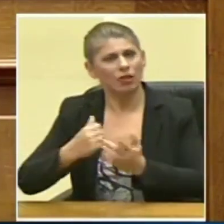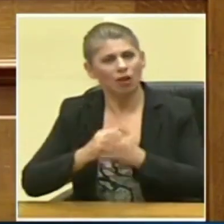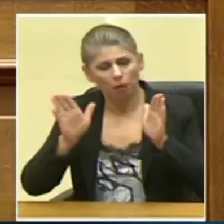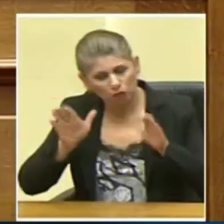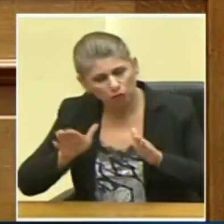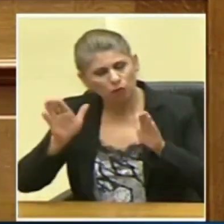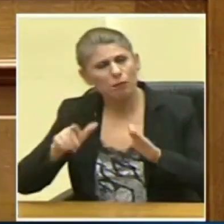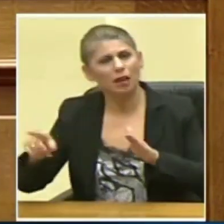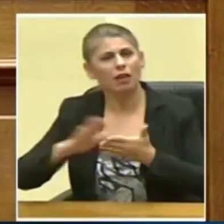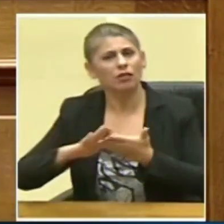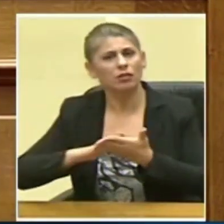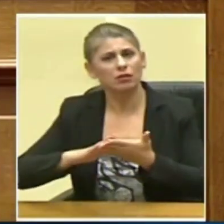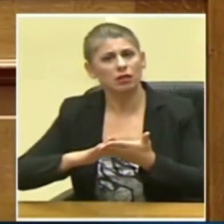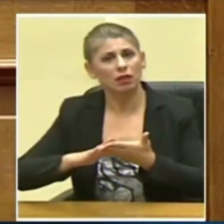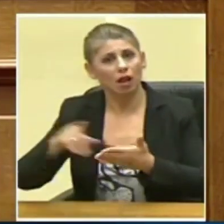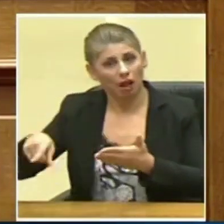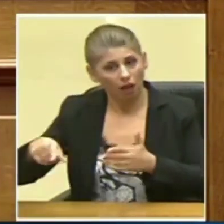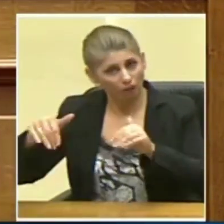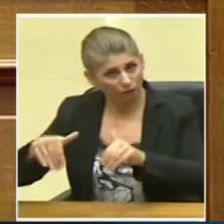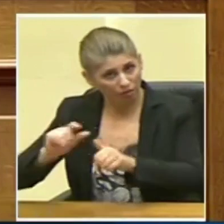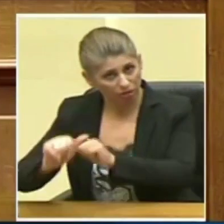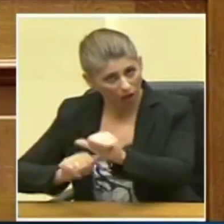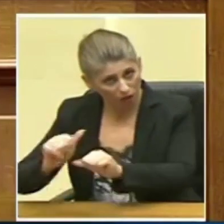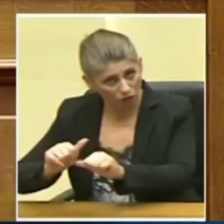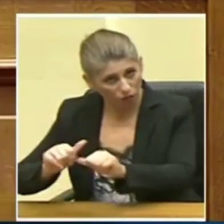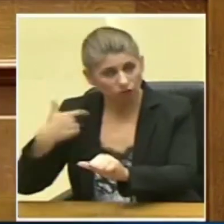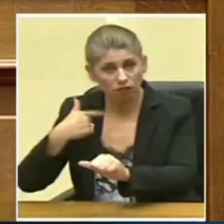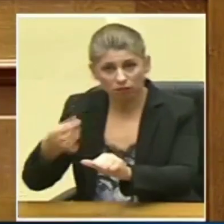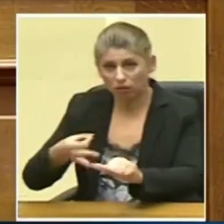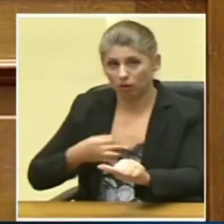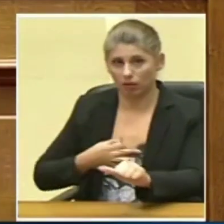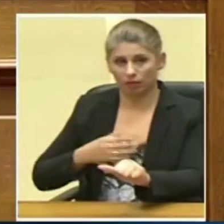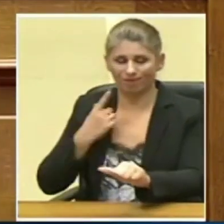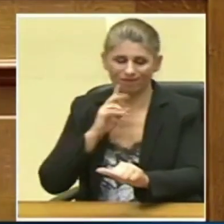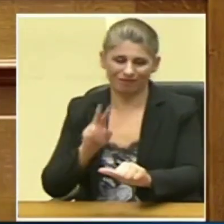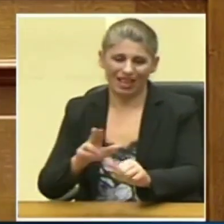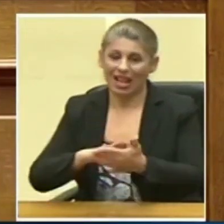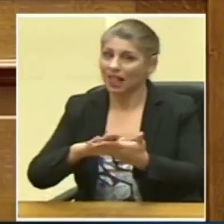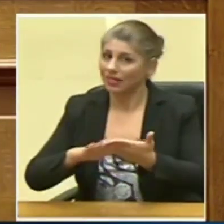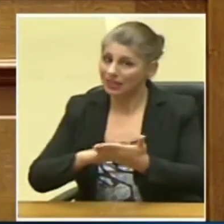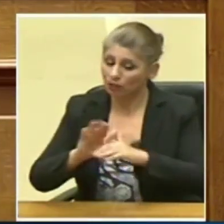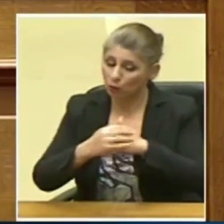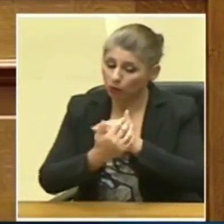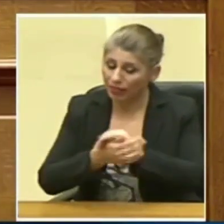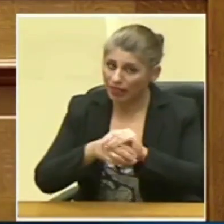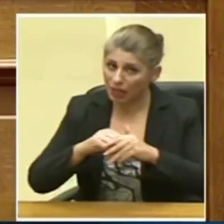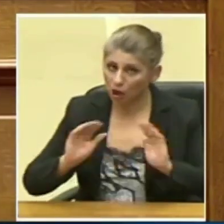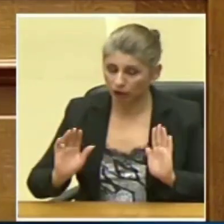Το καθεστώς όλων των υπόλοιπων θα αλλάξουν? Δεν το διευκρινίζεται αυτό. Είναι προφανές ότι η θρησκευτική ουδετερότητα